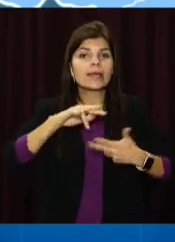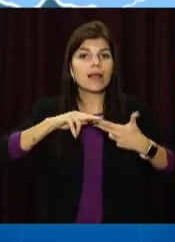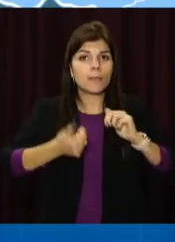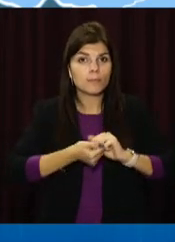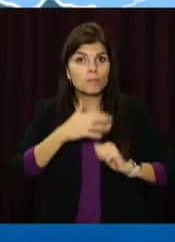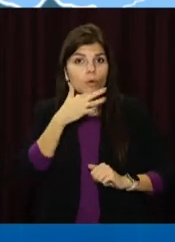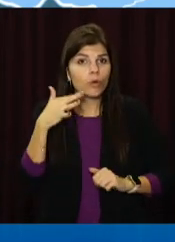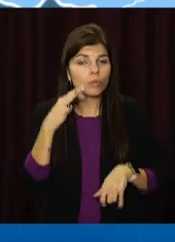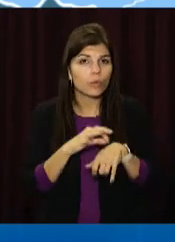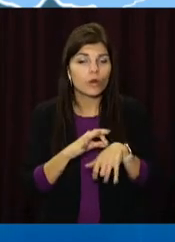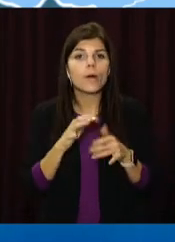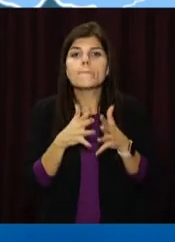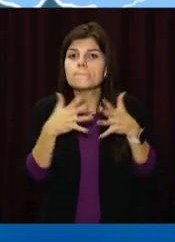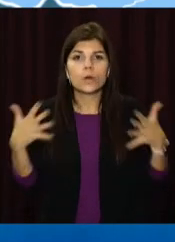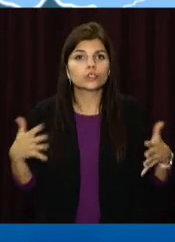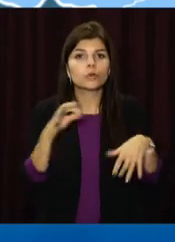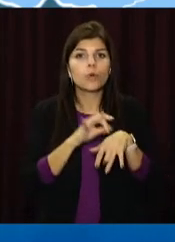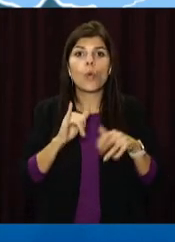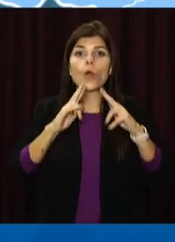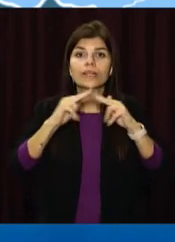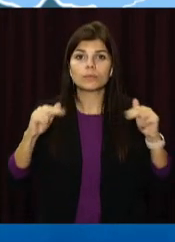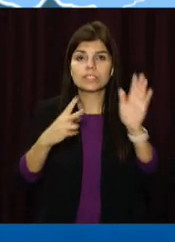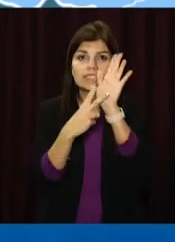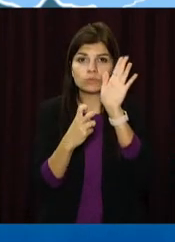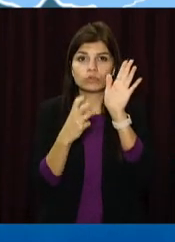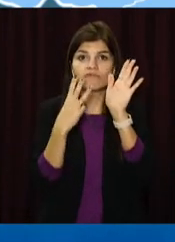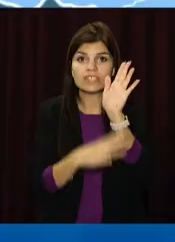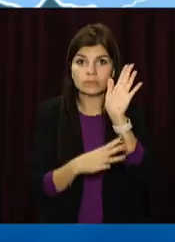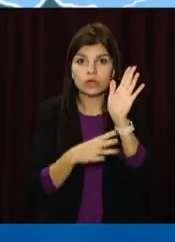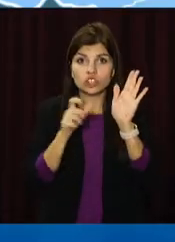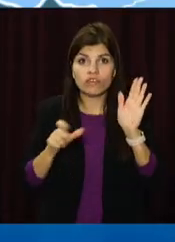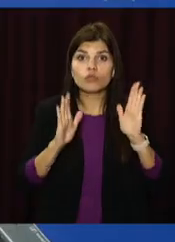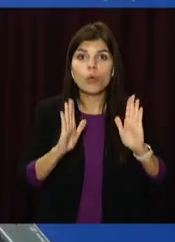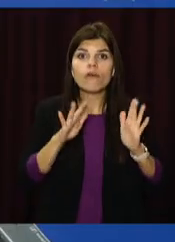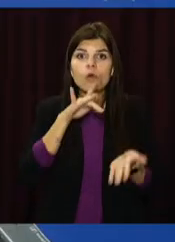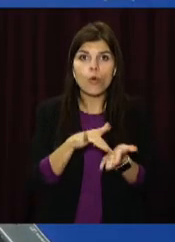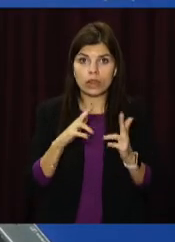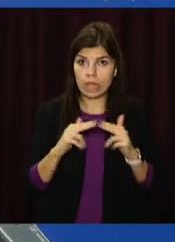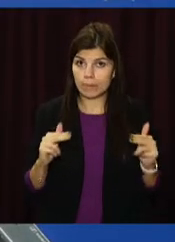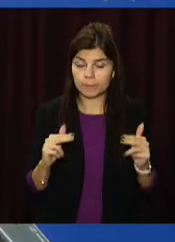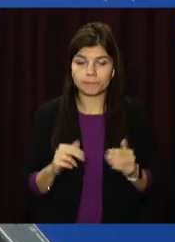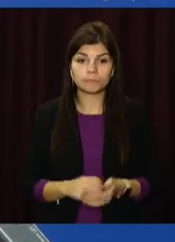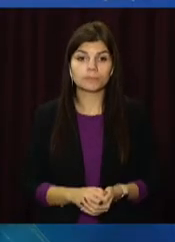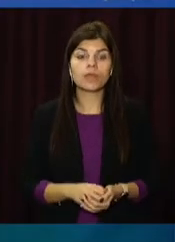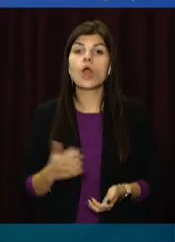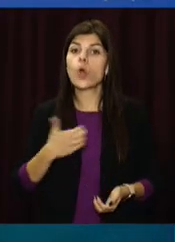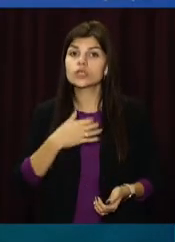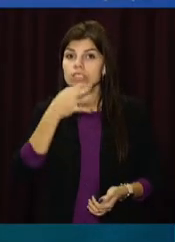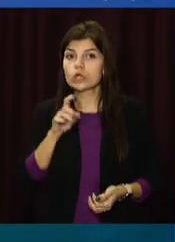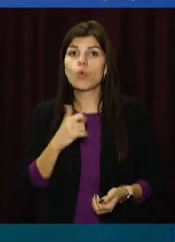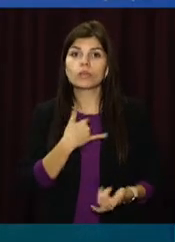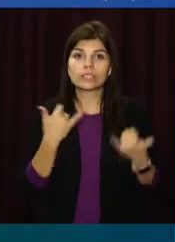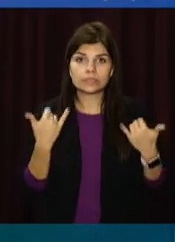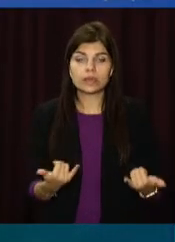Кам'янське. Найбільше нових випадків ковід у Дніпрі – 780. Хочу сказати, що у нас на